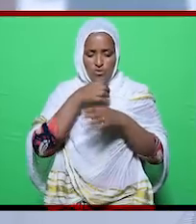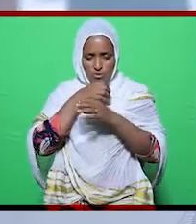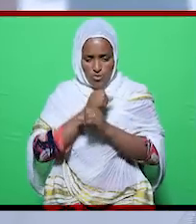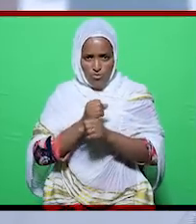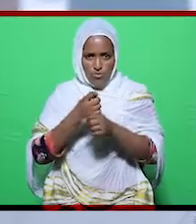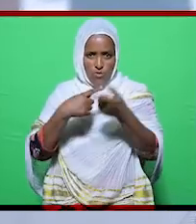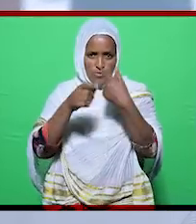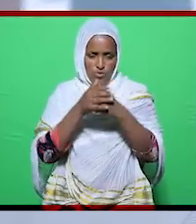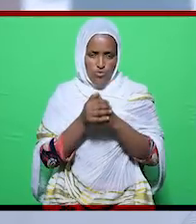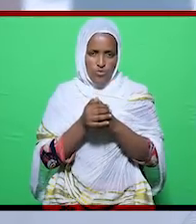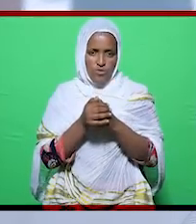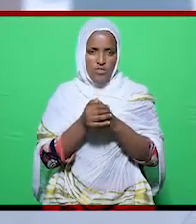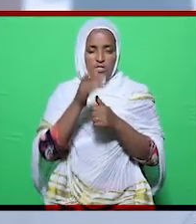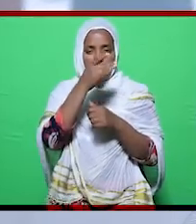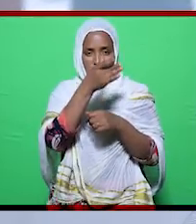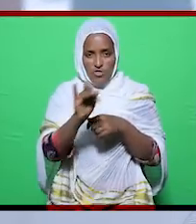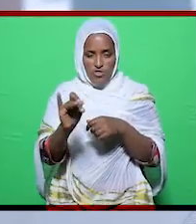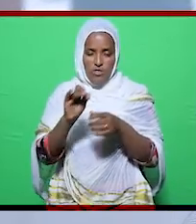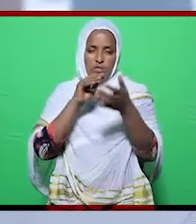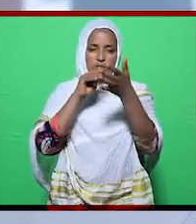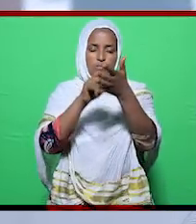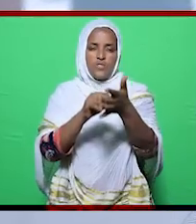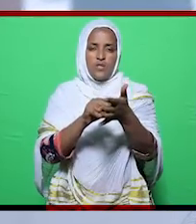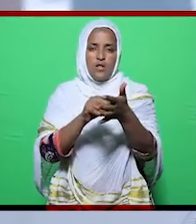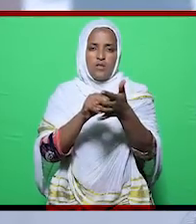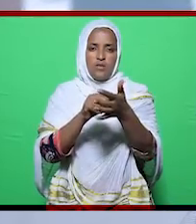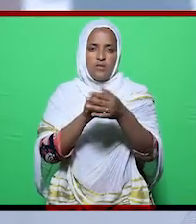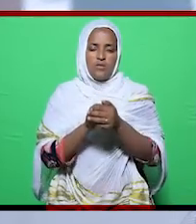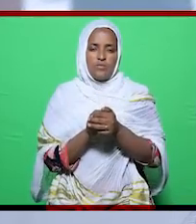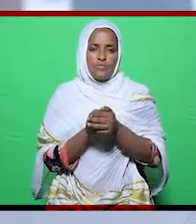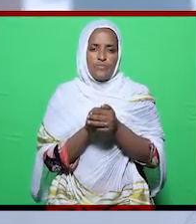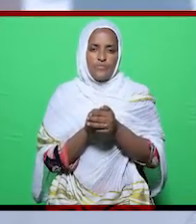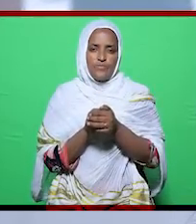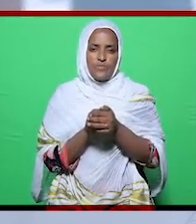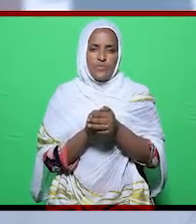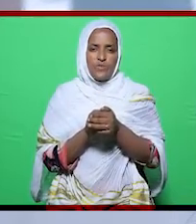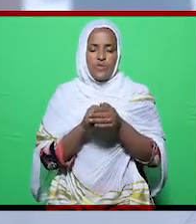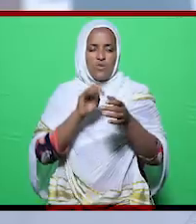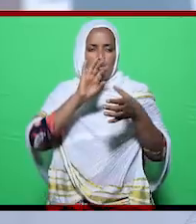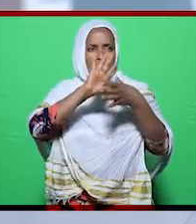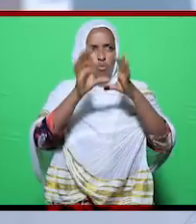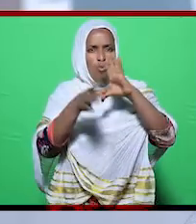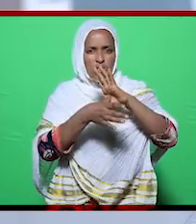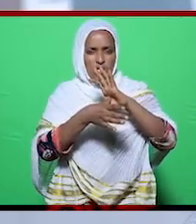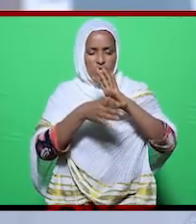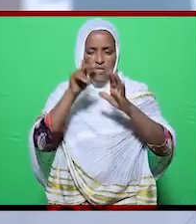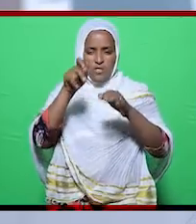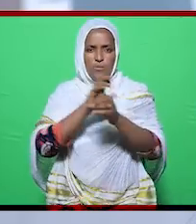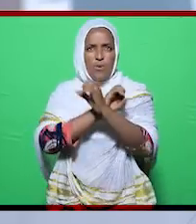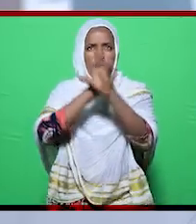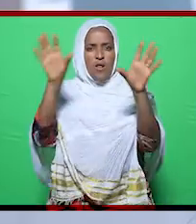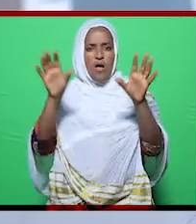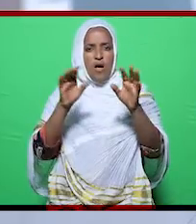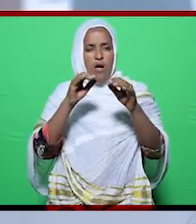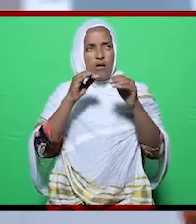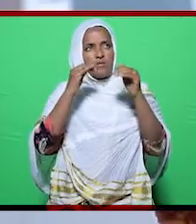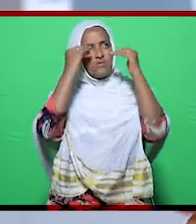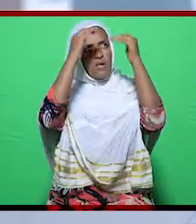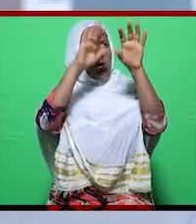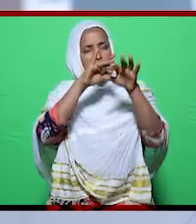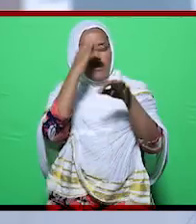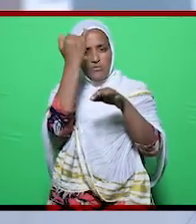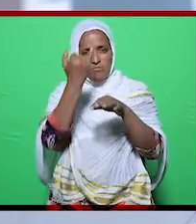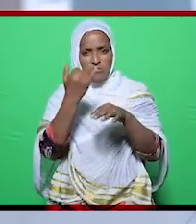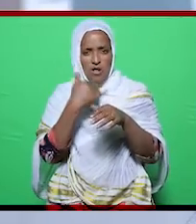እቃ ወይም ማቴሪያል ይታወቃል። አሁን ምናልባት ጊዜ ያመጣቸው ነገሮች ናቸው እርጅናን ብለይትን ያመጡት